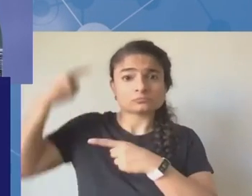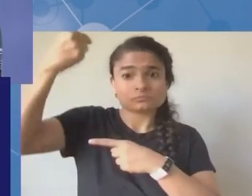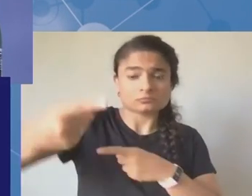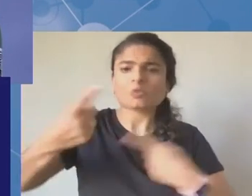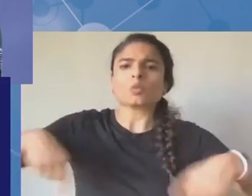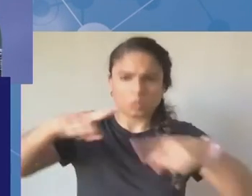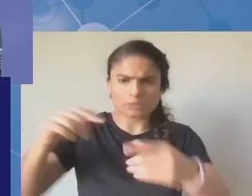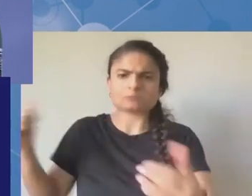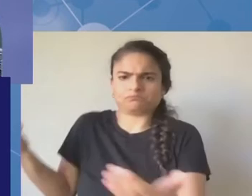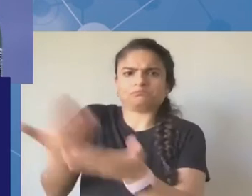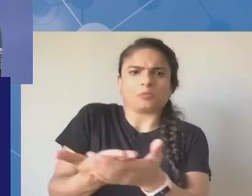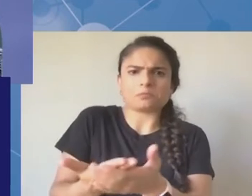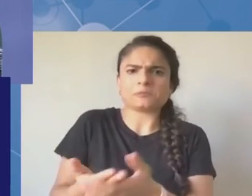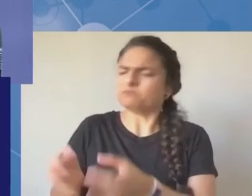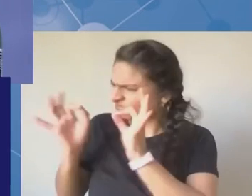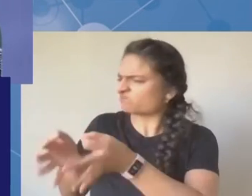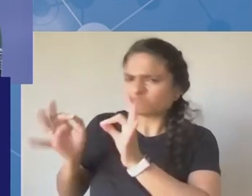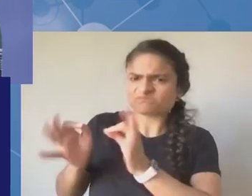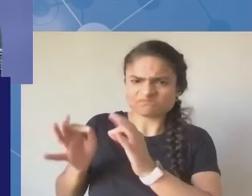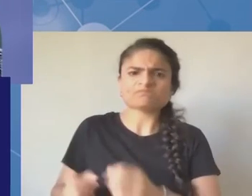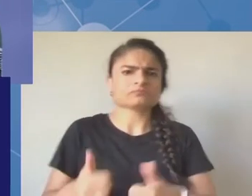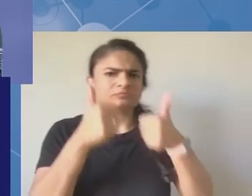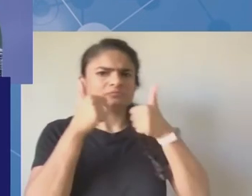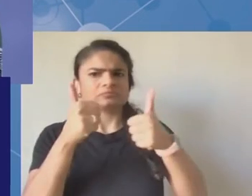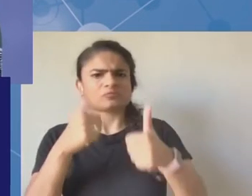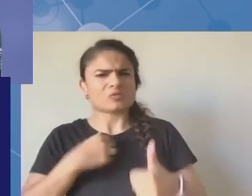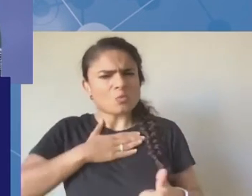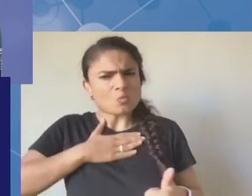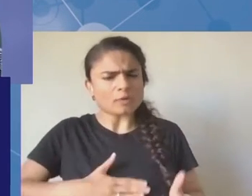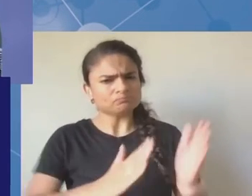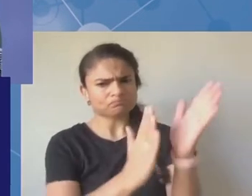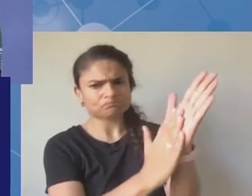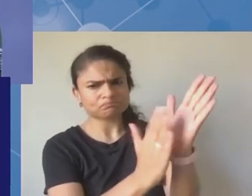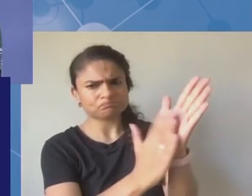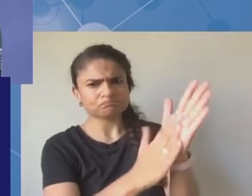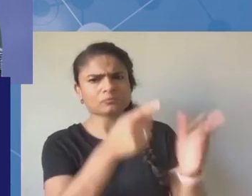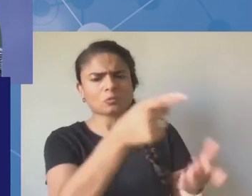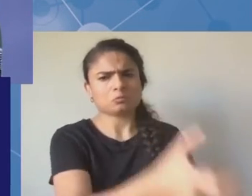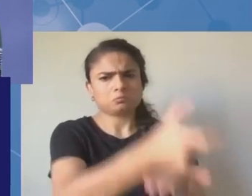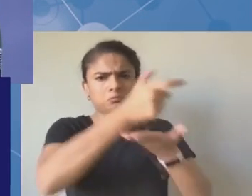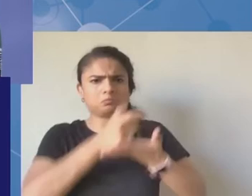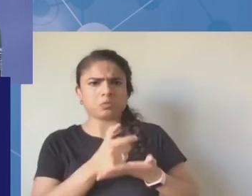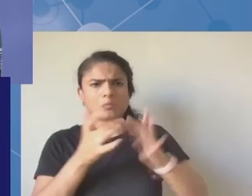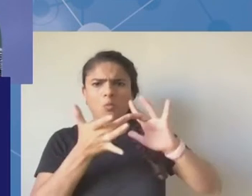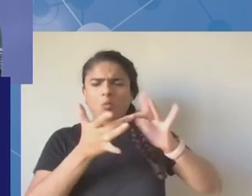действительно похвальная инициатива. Благодарю, что вы о ней упомянули. А мы уже